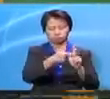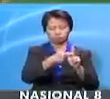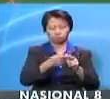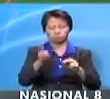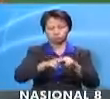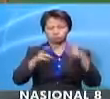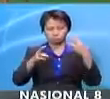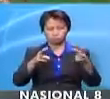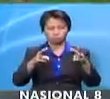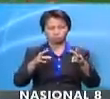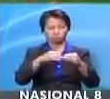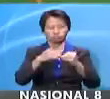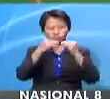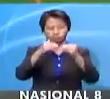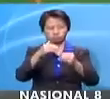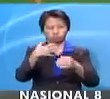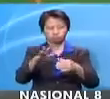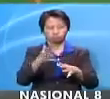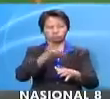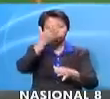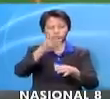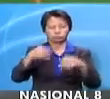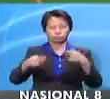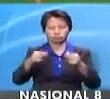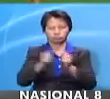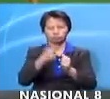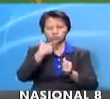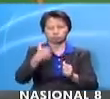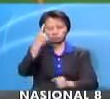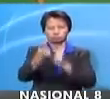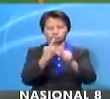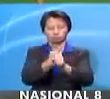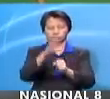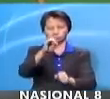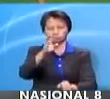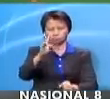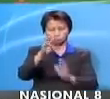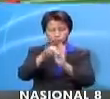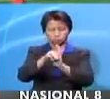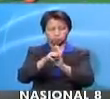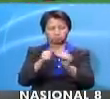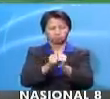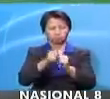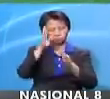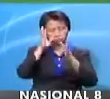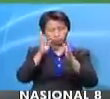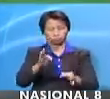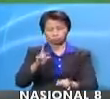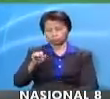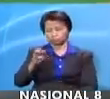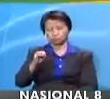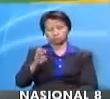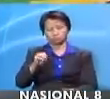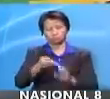21-16 untuk melangkah ke pusingan kedua selepas mengharungi perlawanan selama 1 jam 7 minit. Masih terkejut dengan keputusan Rosman